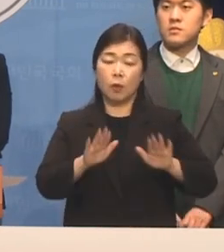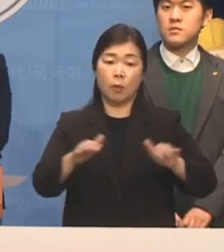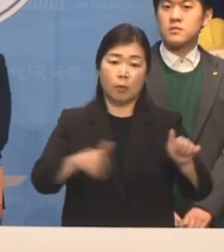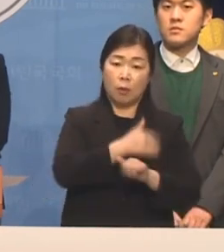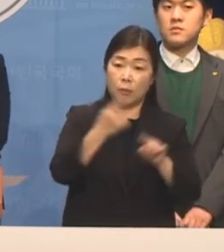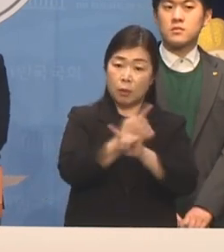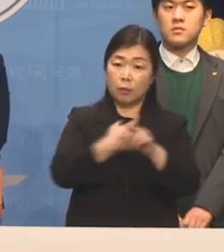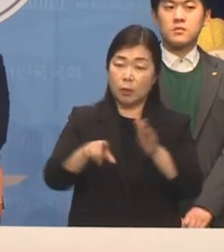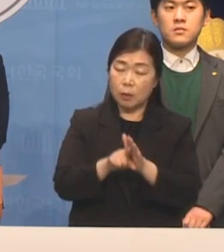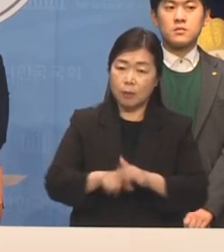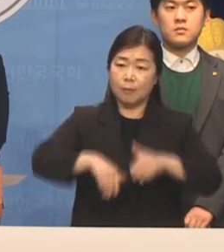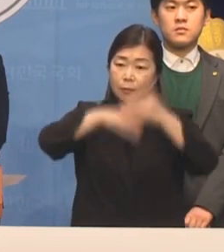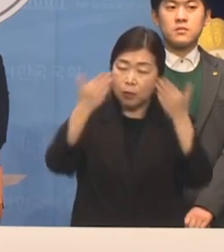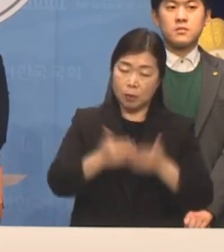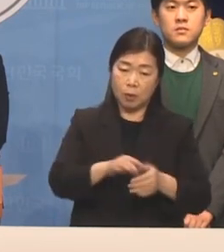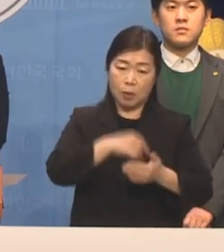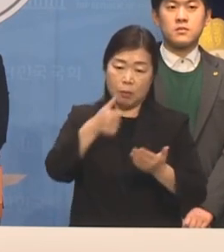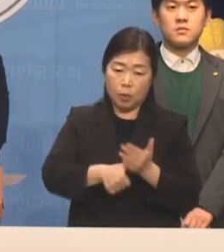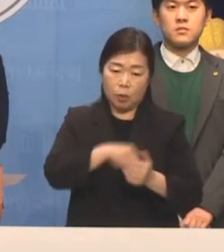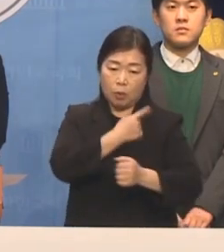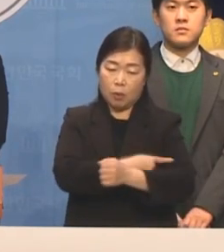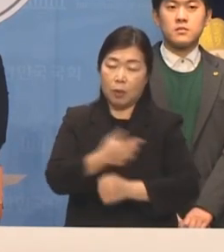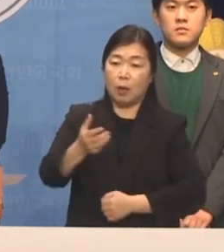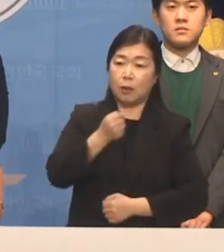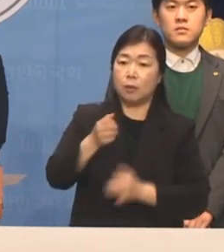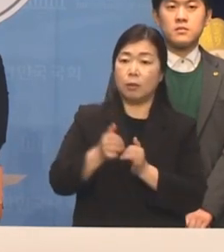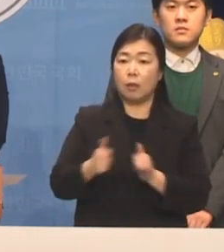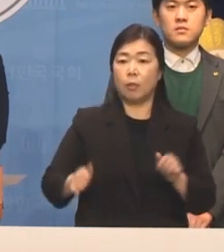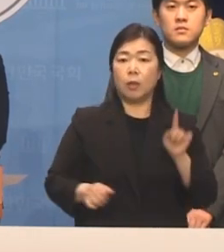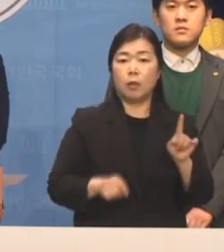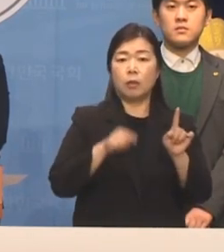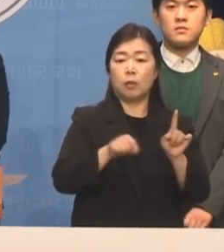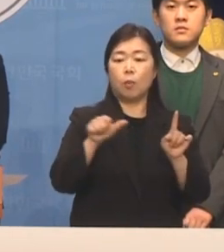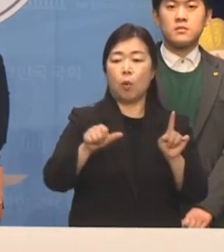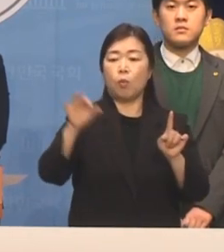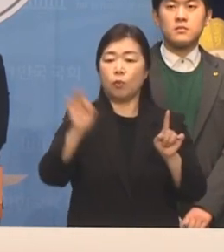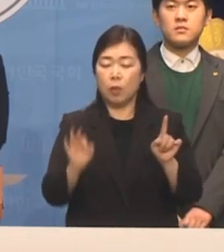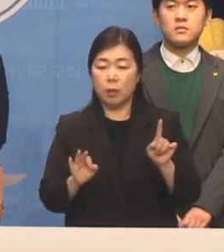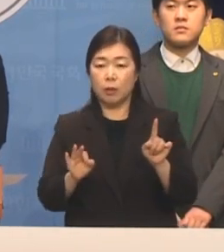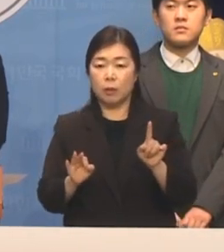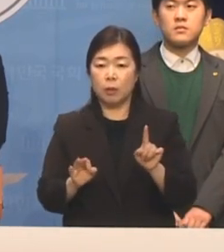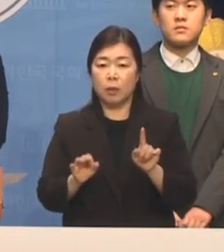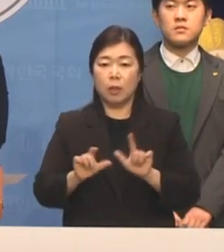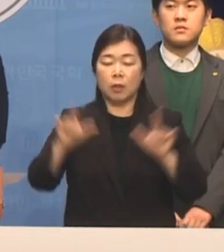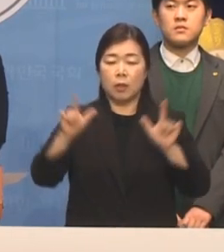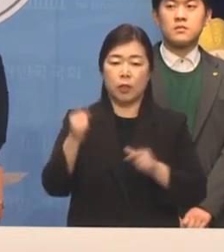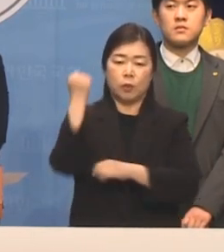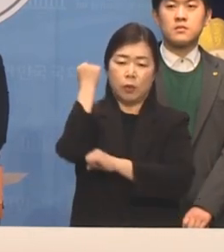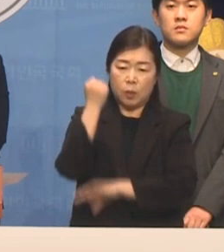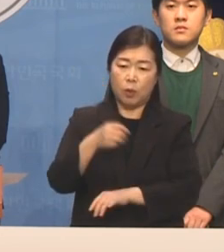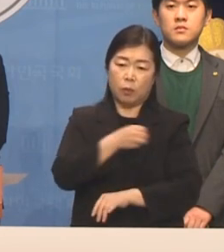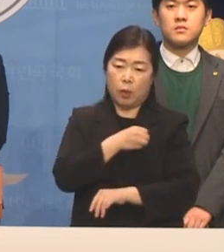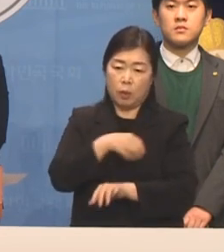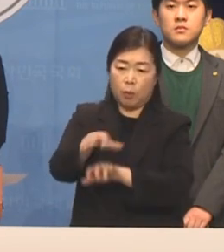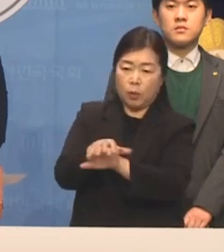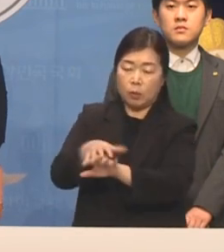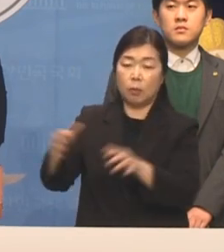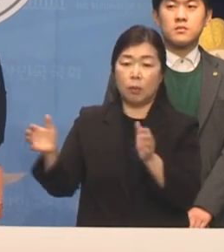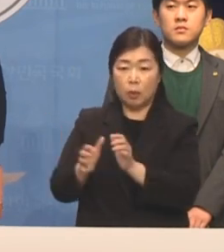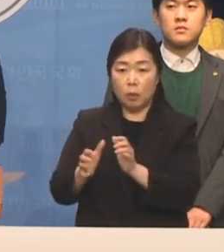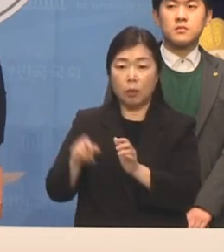총선에서 전체 유권자의 1.5%를 기후 씨앗으로 조직하고 정당과